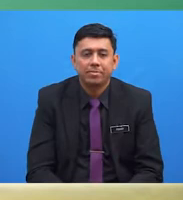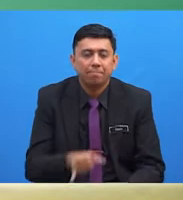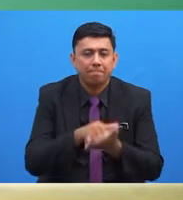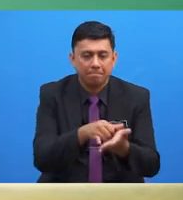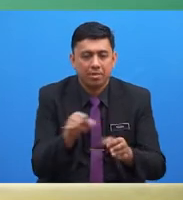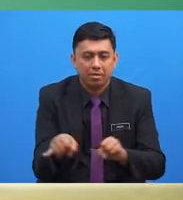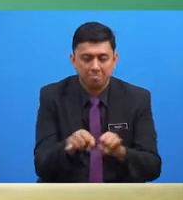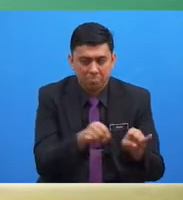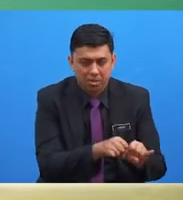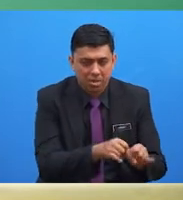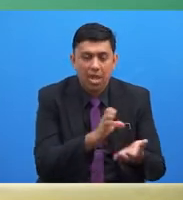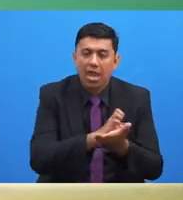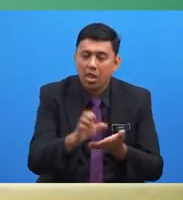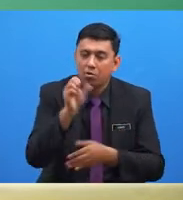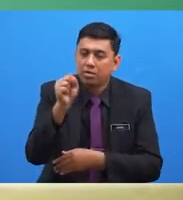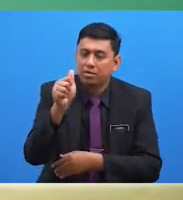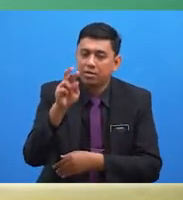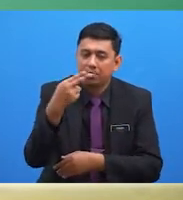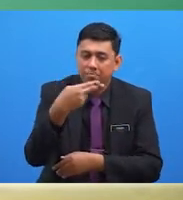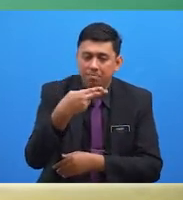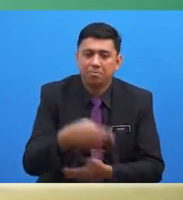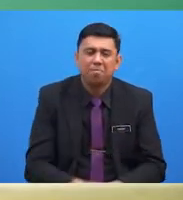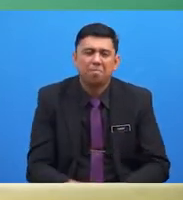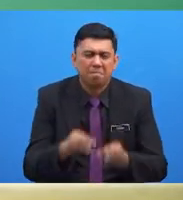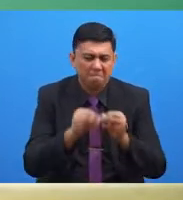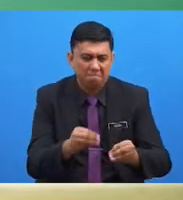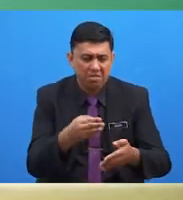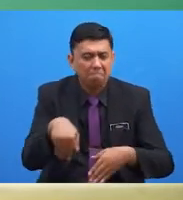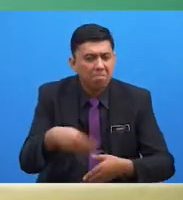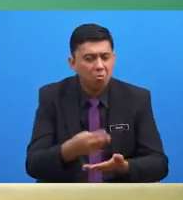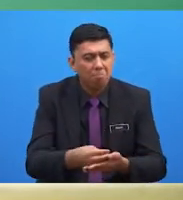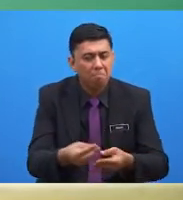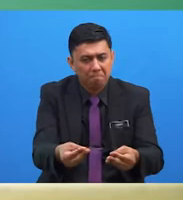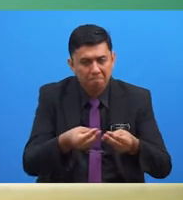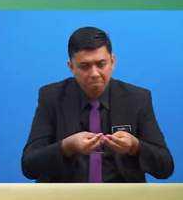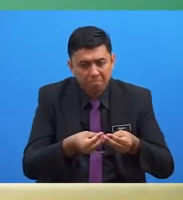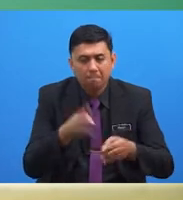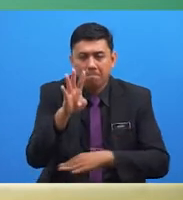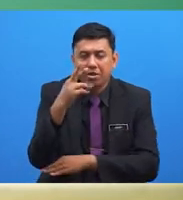Begitu juga allowance sarah. Jumlah yang masih belum diterima adalah sebanyak